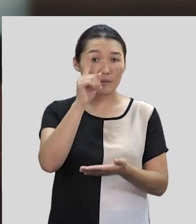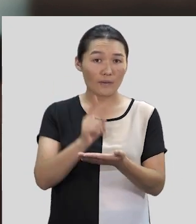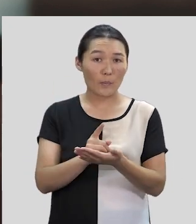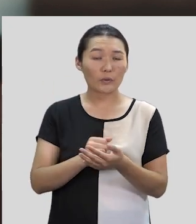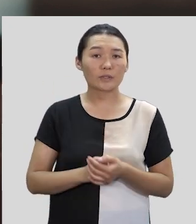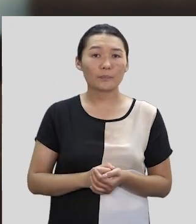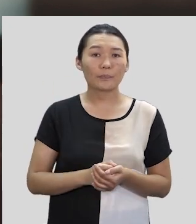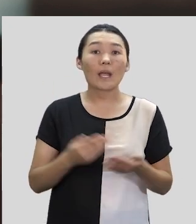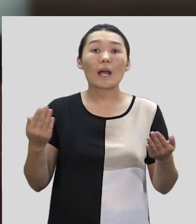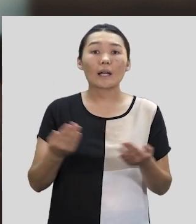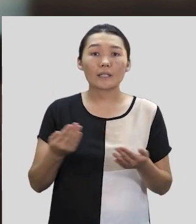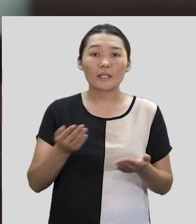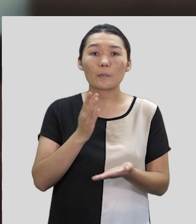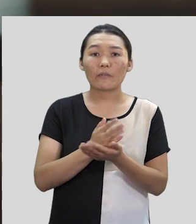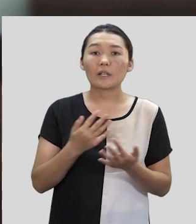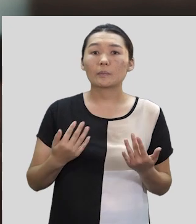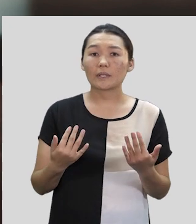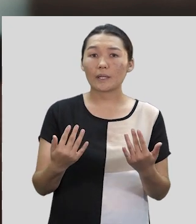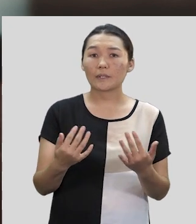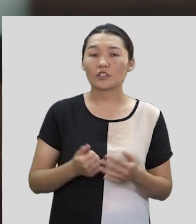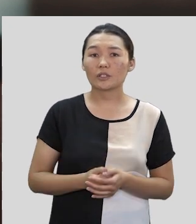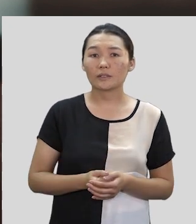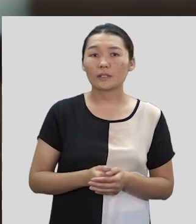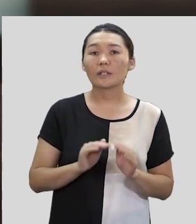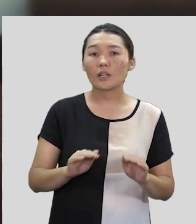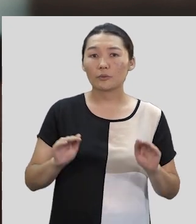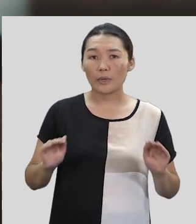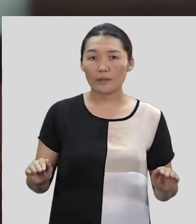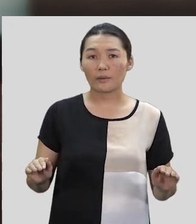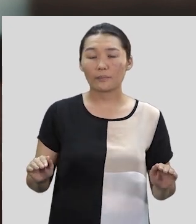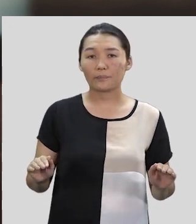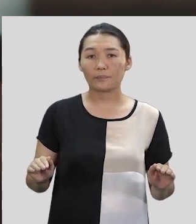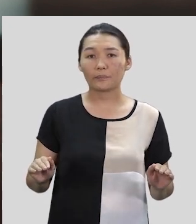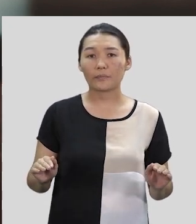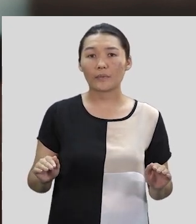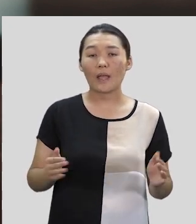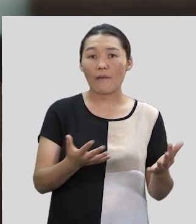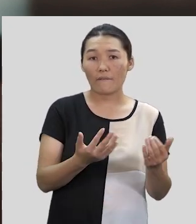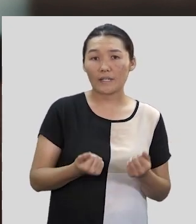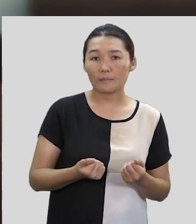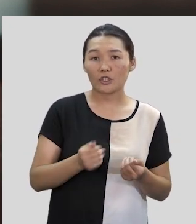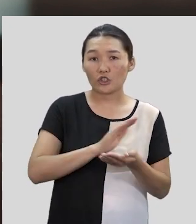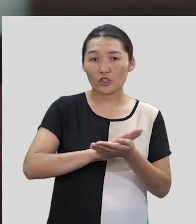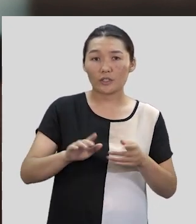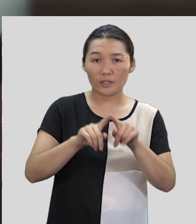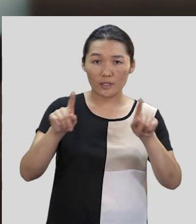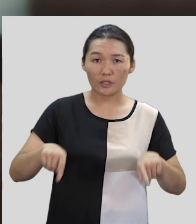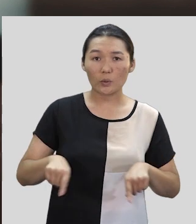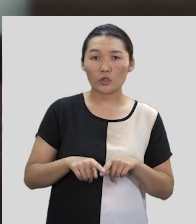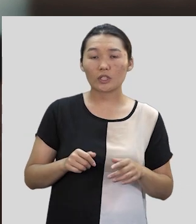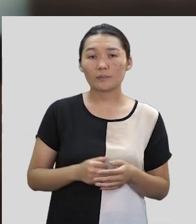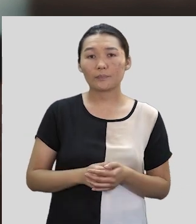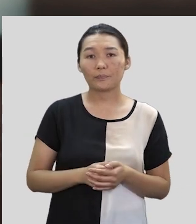какие бывают потребности ребята возьмите чистые листочке и